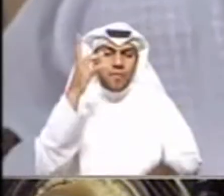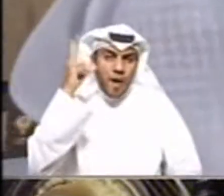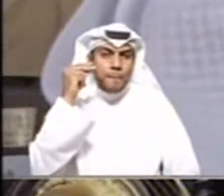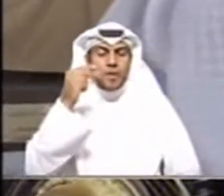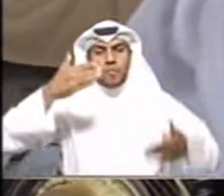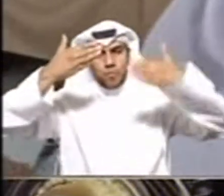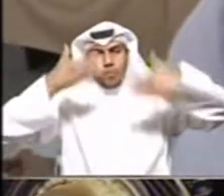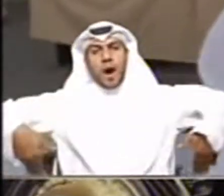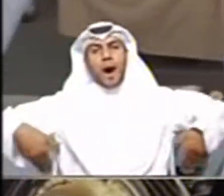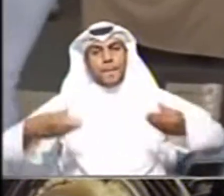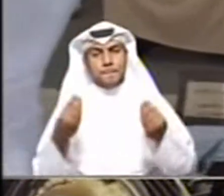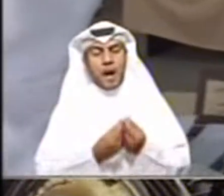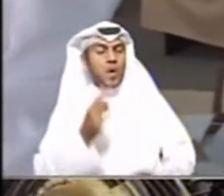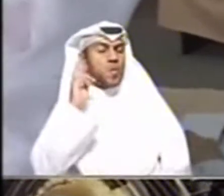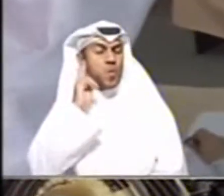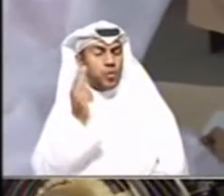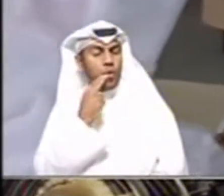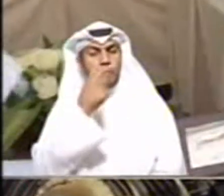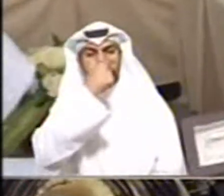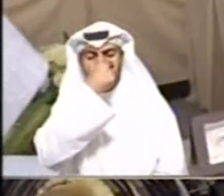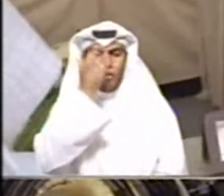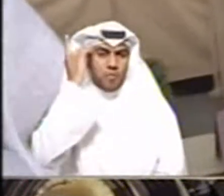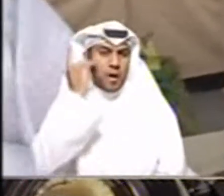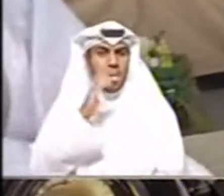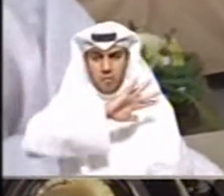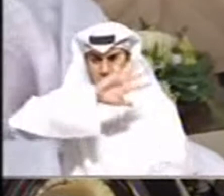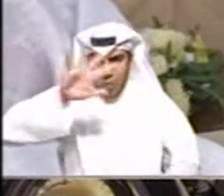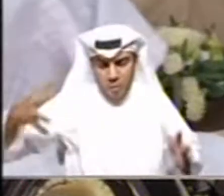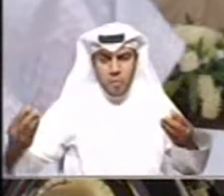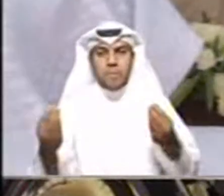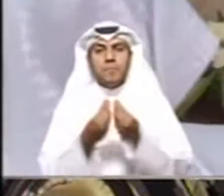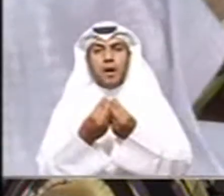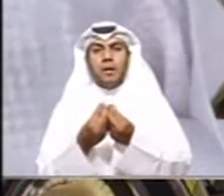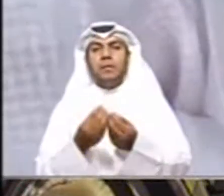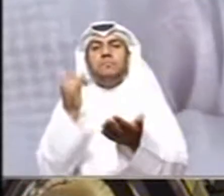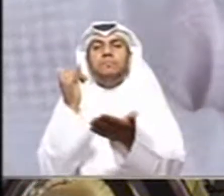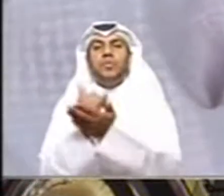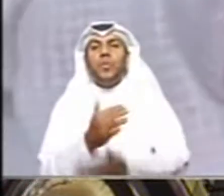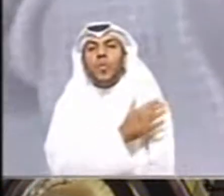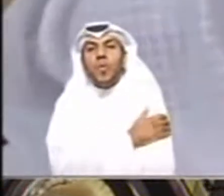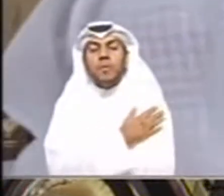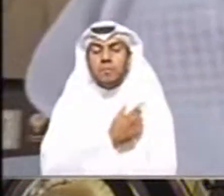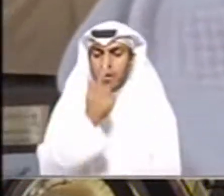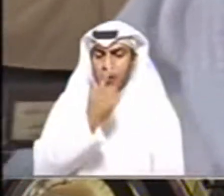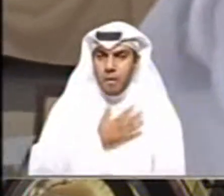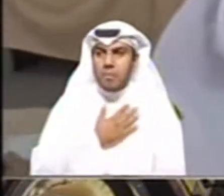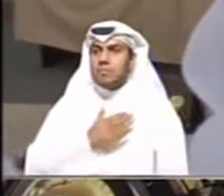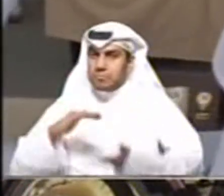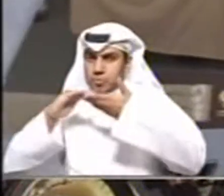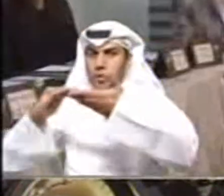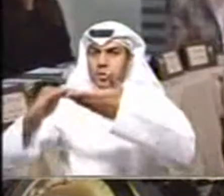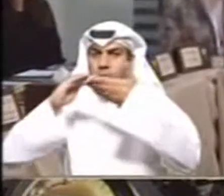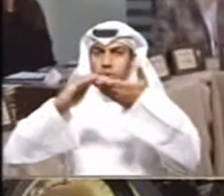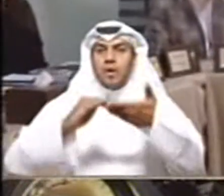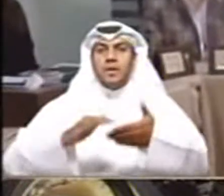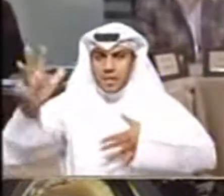الخاصة. فجاءت الشراكة نتيجة للشعور بهذه المسؤولية المجتمعية، وساهمت في